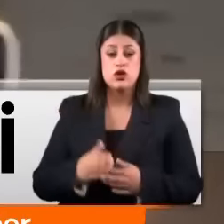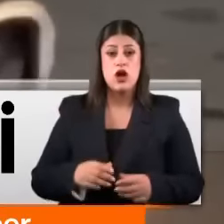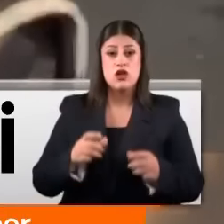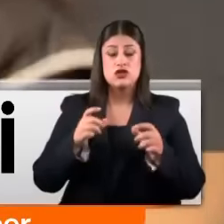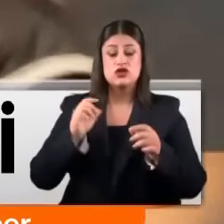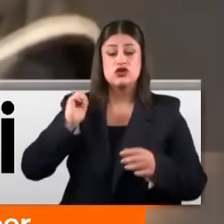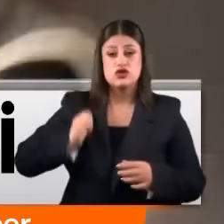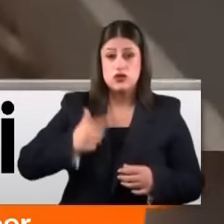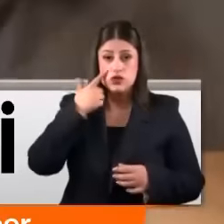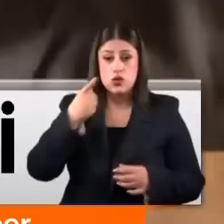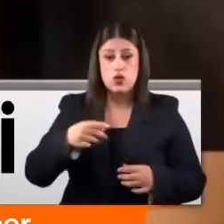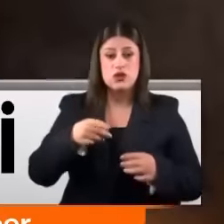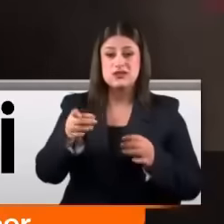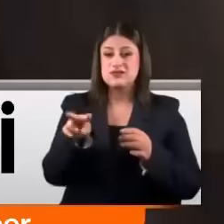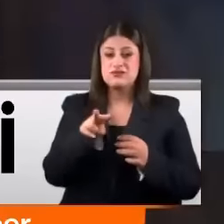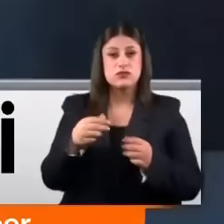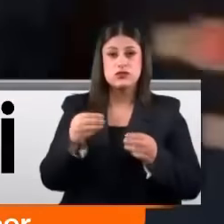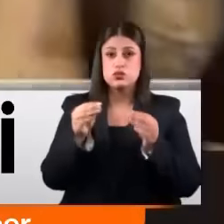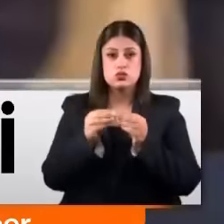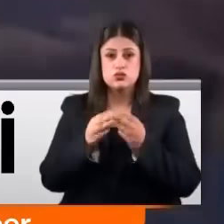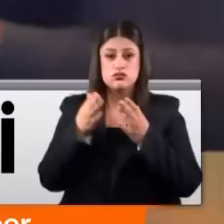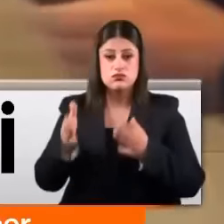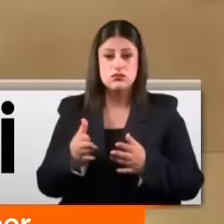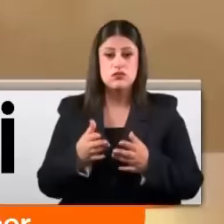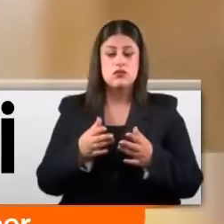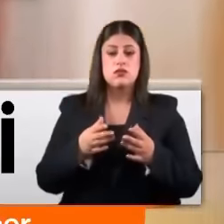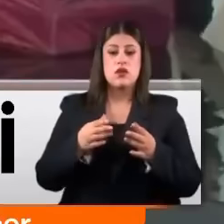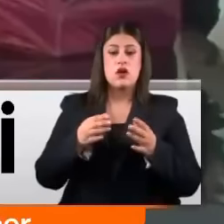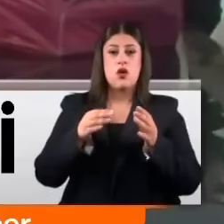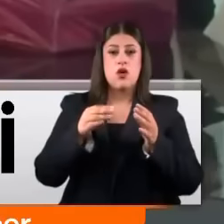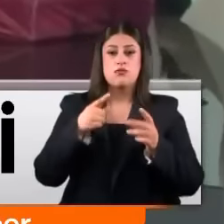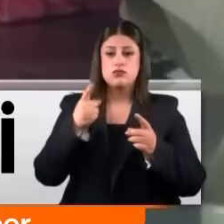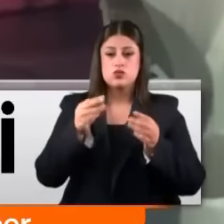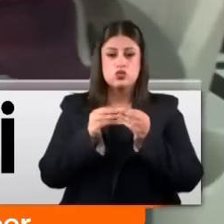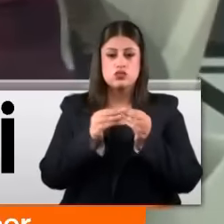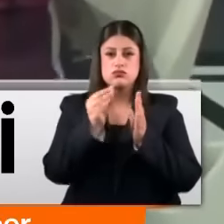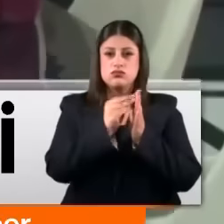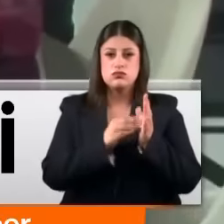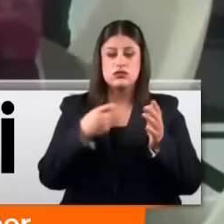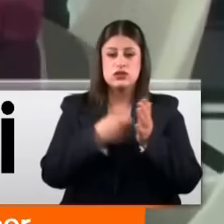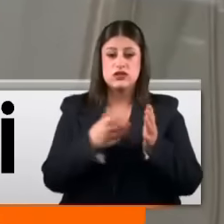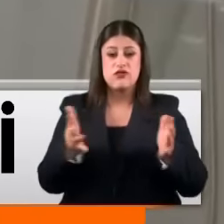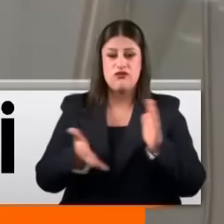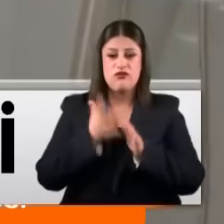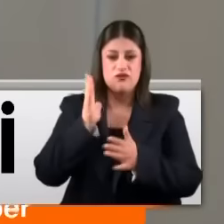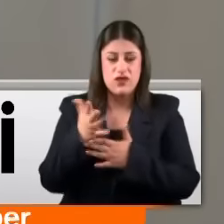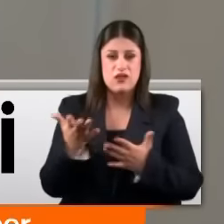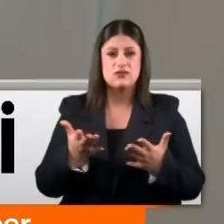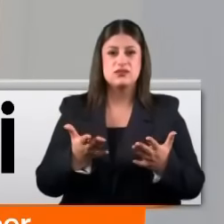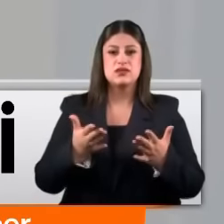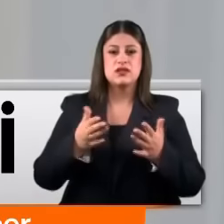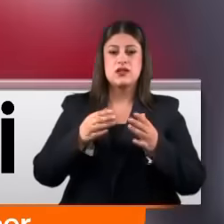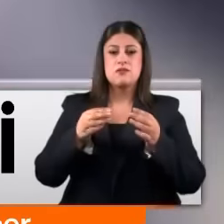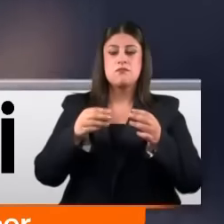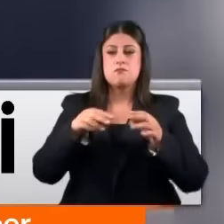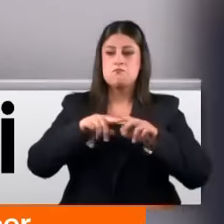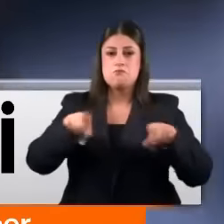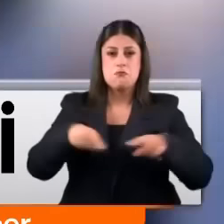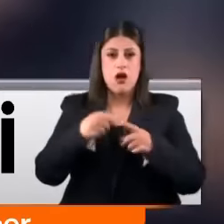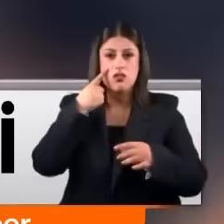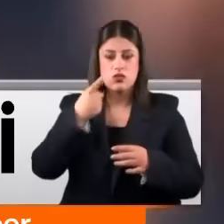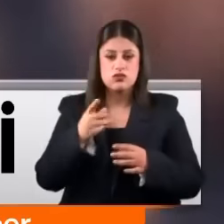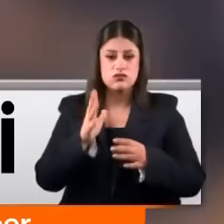çifti hakkında suç işlemek amacıyla örgüt kurma, yönetme, suçtan kaynaklanan mal varlığı değerlerini aklama ve futbol